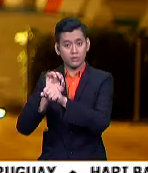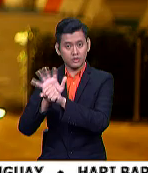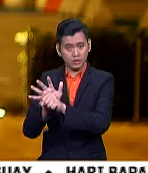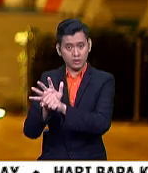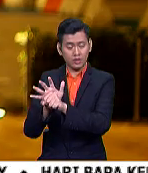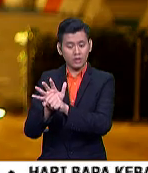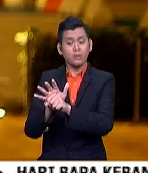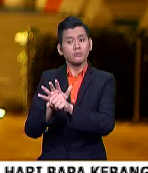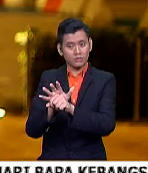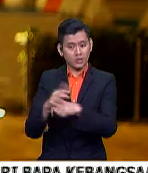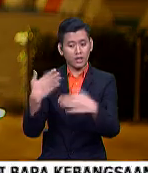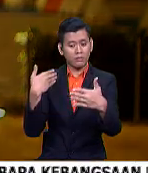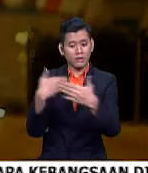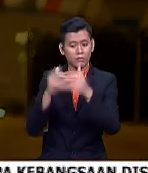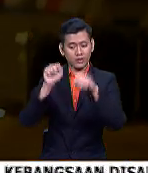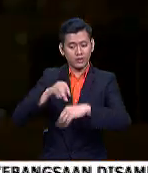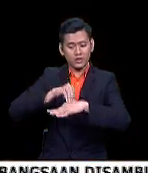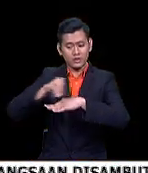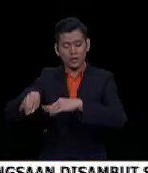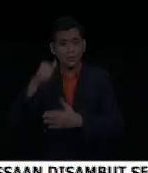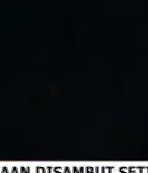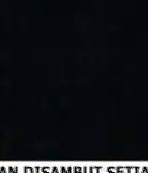menjangkiti isteri dan anak-anaknya.